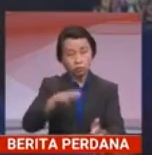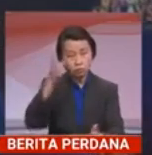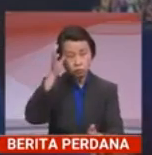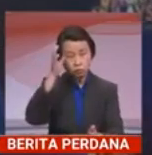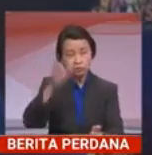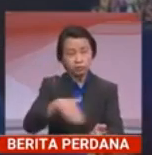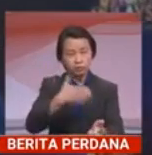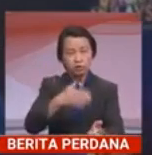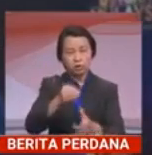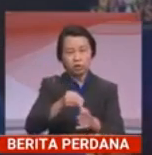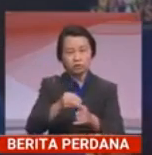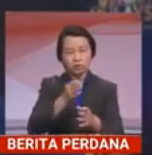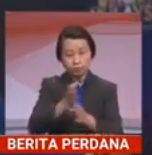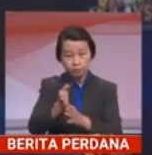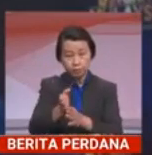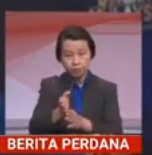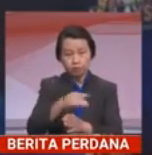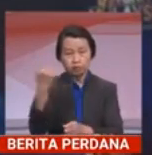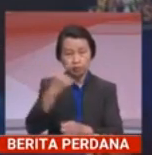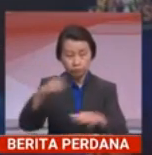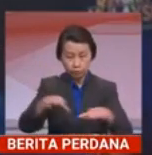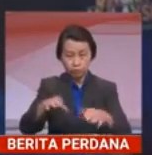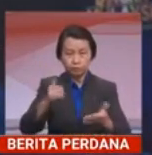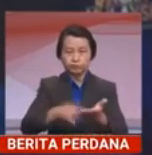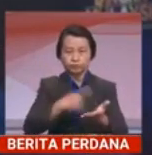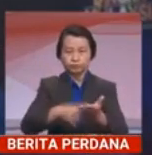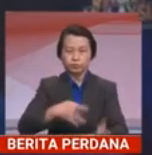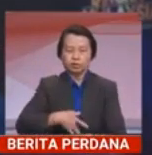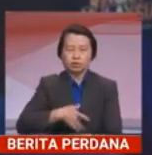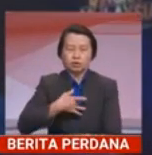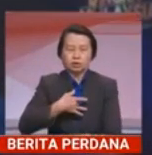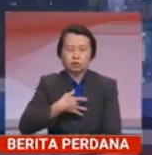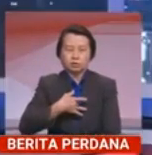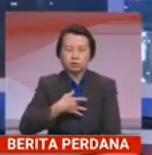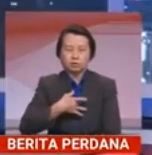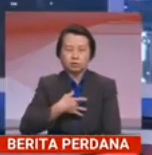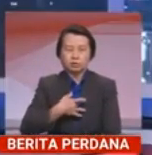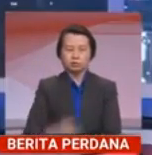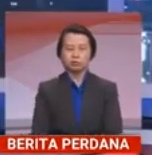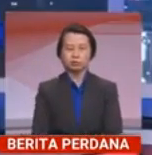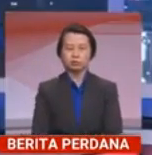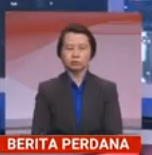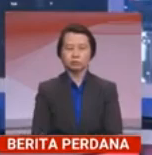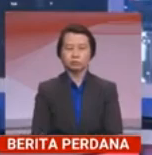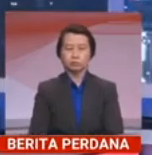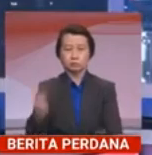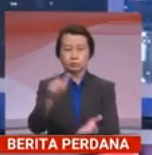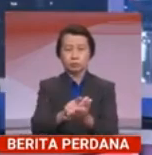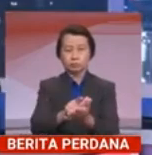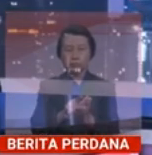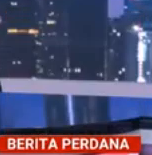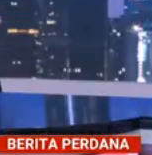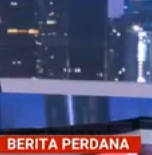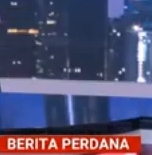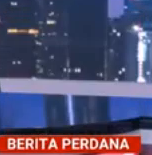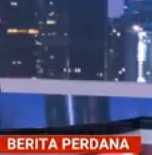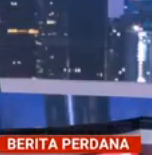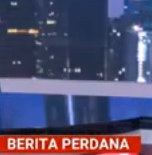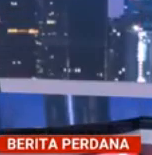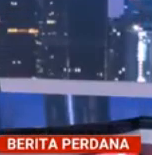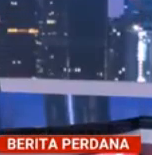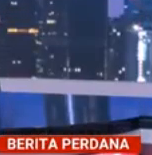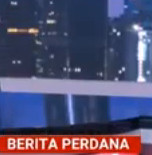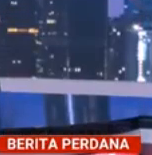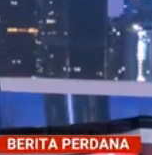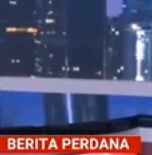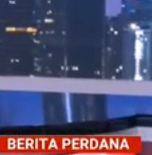cuma buat bidang yang Daniel selalu buat kan, kadang-kadang dah rasa macam dah. Baik, dengan itu laporan B-Diva mengakhiri berita perdana